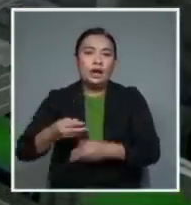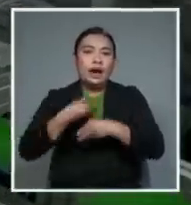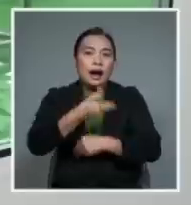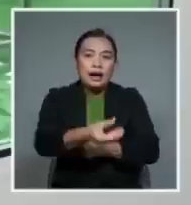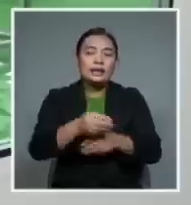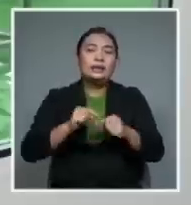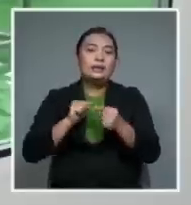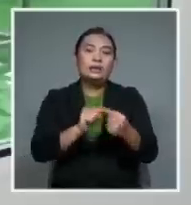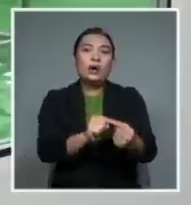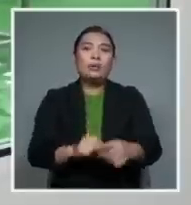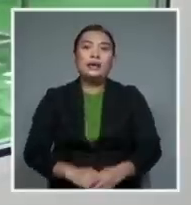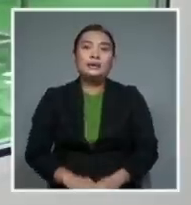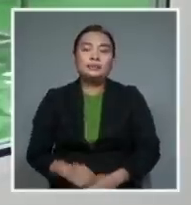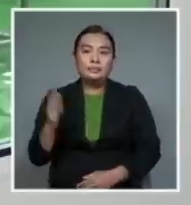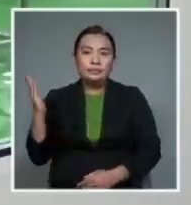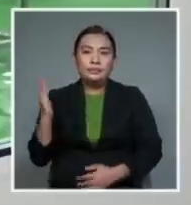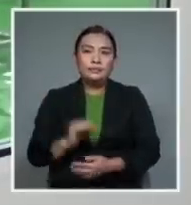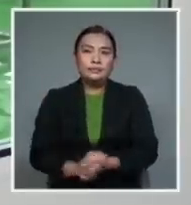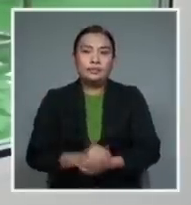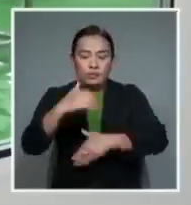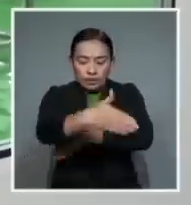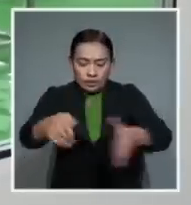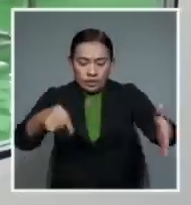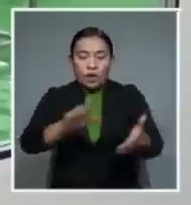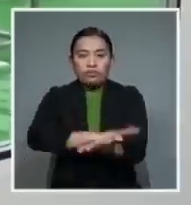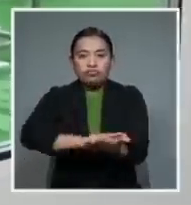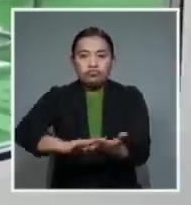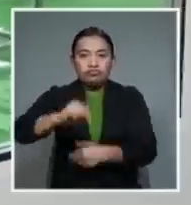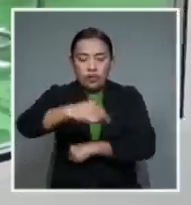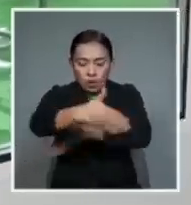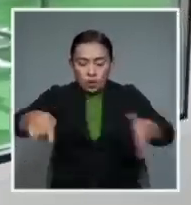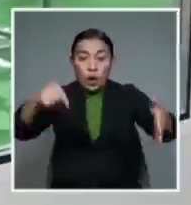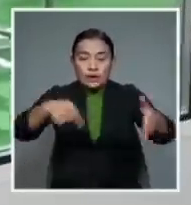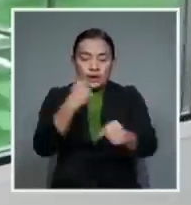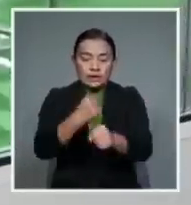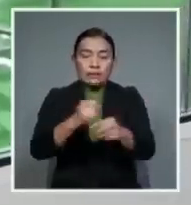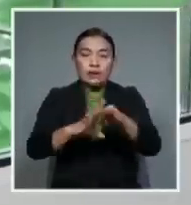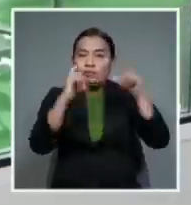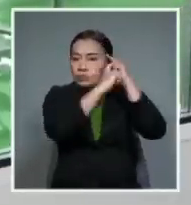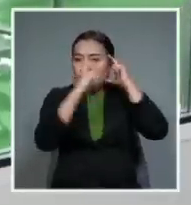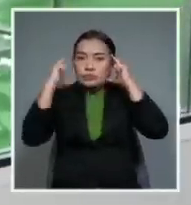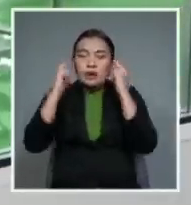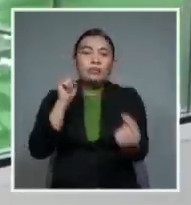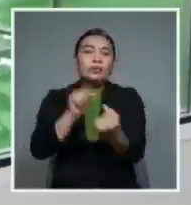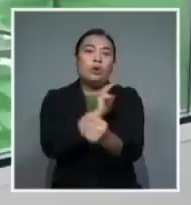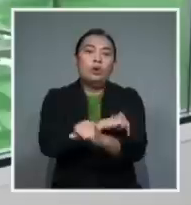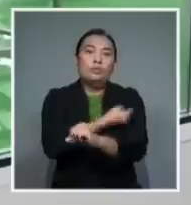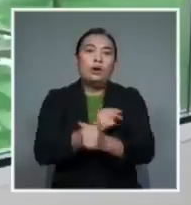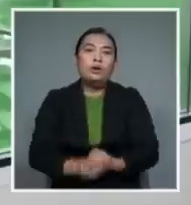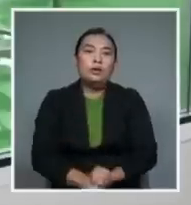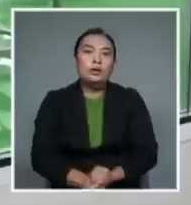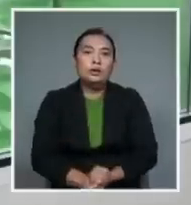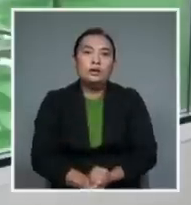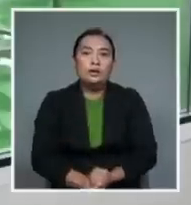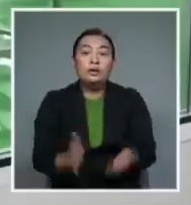ค่ะและด้านหลังดิฉันค่ะก็คือห้องคลีนรูมนะคะหรือว่าห้องที่ใช้ผลิตหน้ากากอนามัยทางการแพทย์ค่ะโดยจากนี้